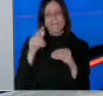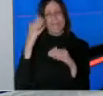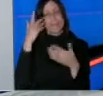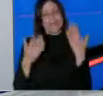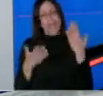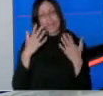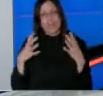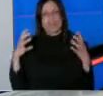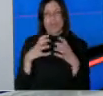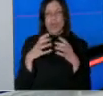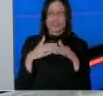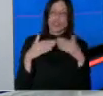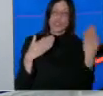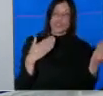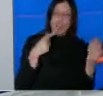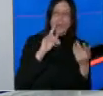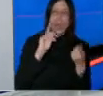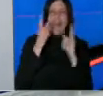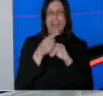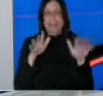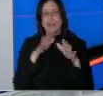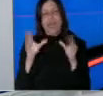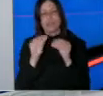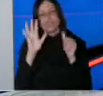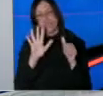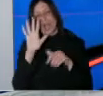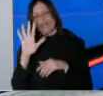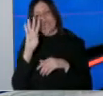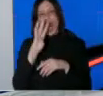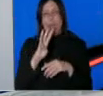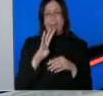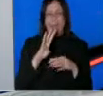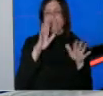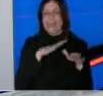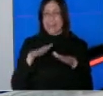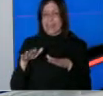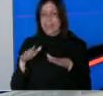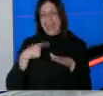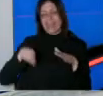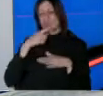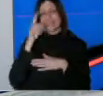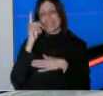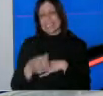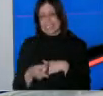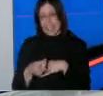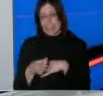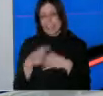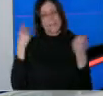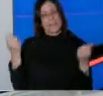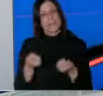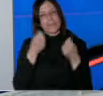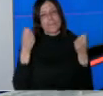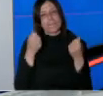במחנה הגוש שמאל, אמר להם, לא מחליפים ממשלה עם 6, 5, 4 מנדטים, אנחנו צריכים, מה שנקרא, קמפיין